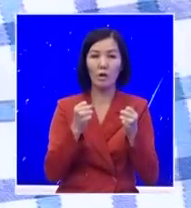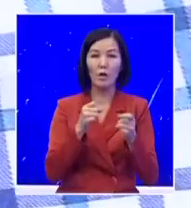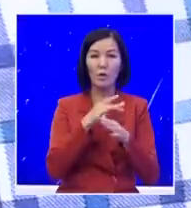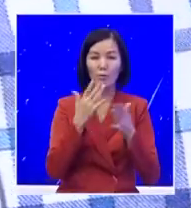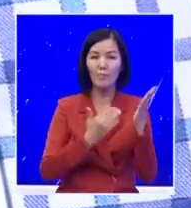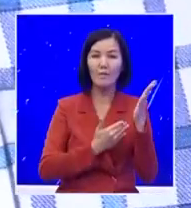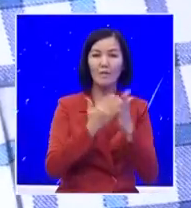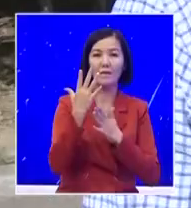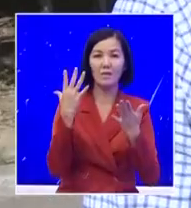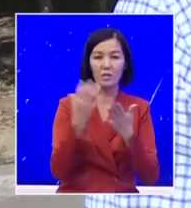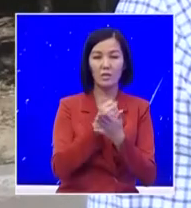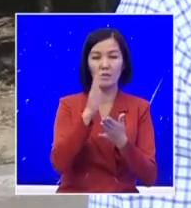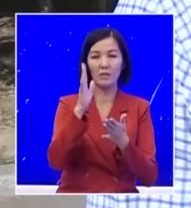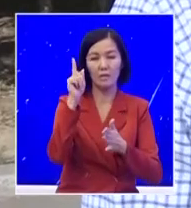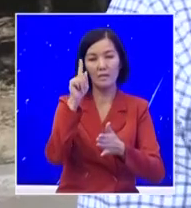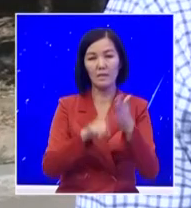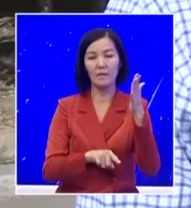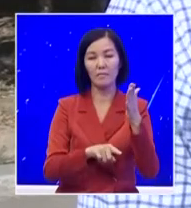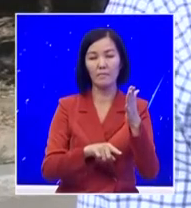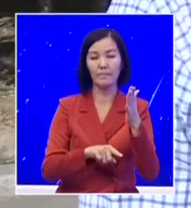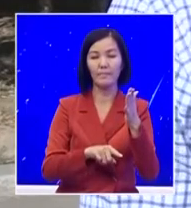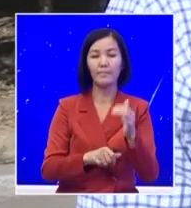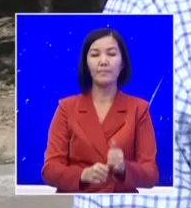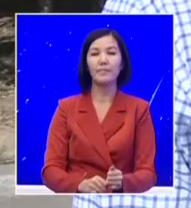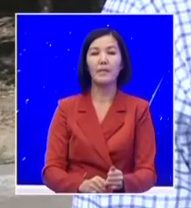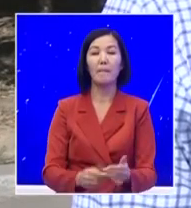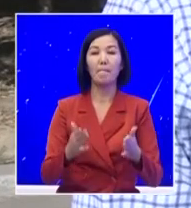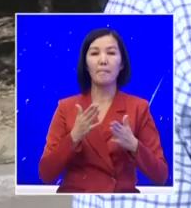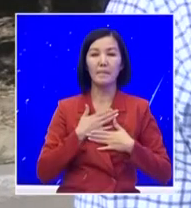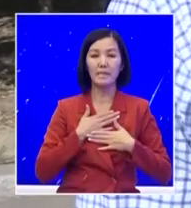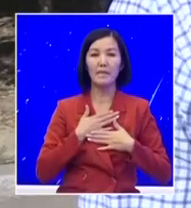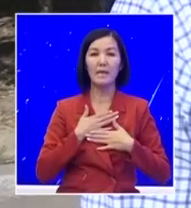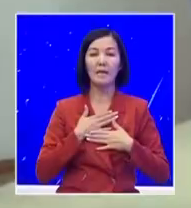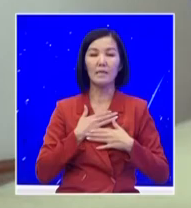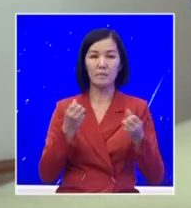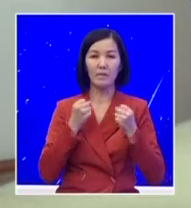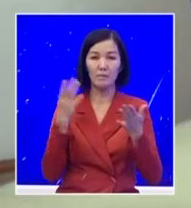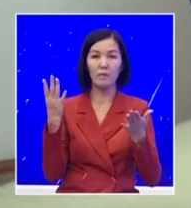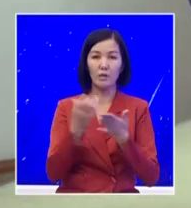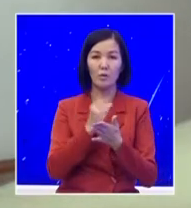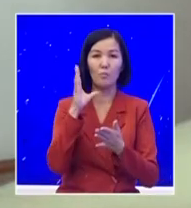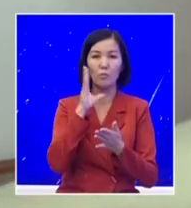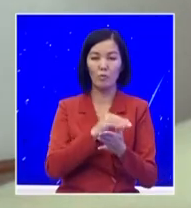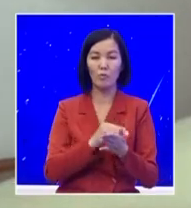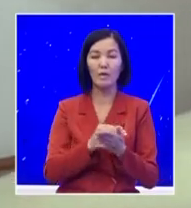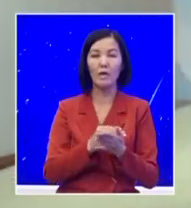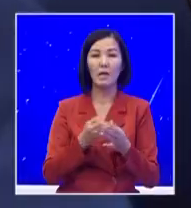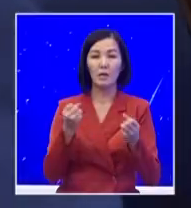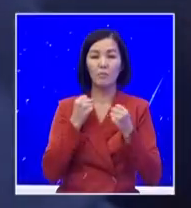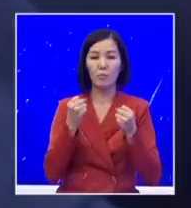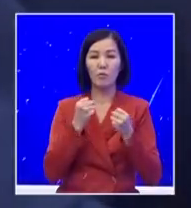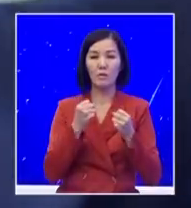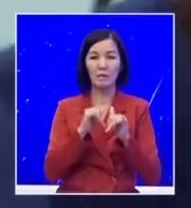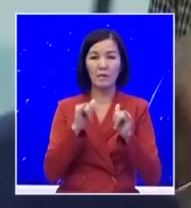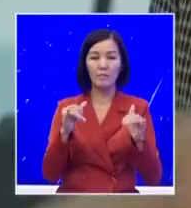да жоғары шыңдарды бағындырып, үздік нәтижелерді көрсетуге тырысамыз. Ол біздің атлеттердің қолынан келеді. Жиын соңында спорт саласының